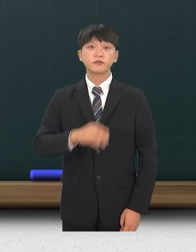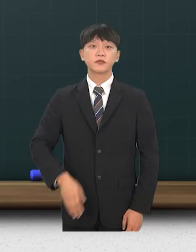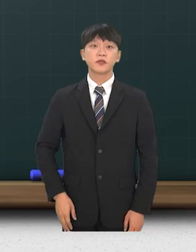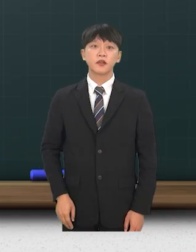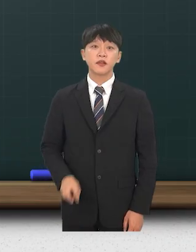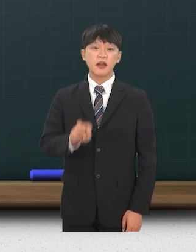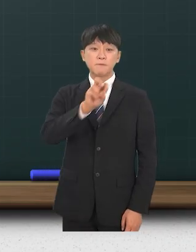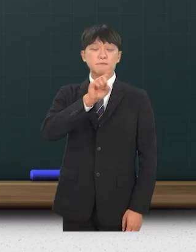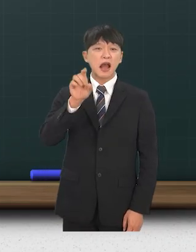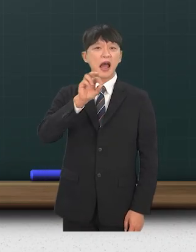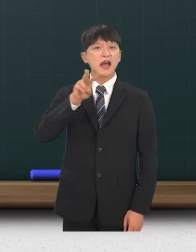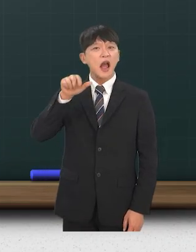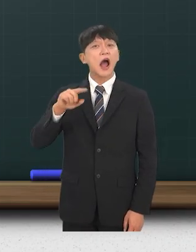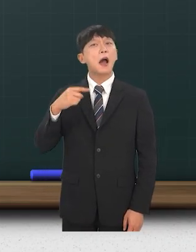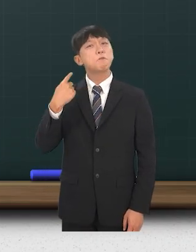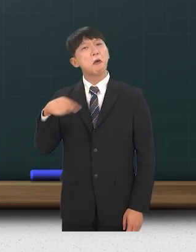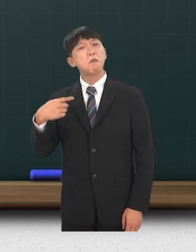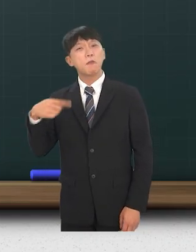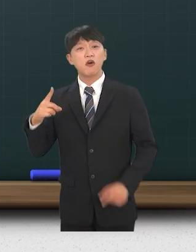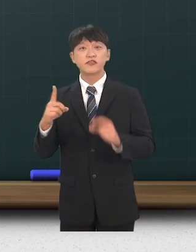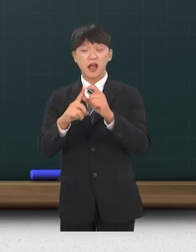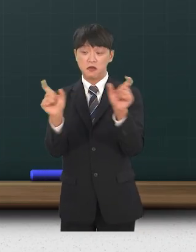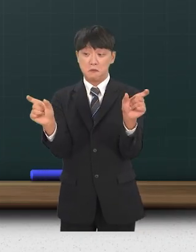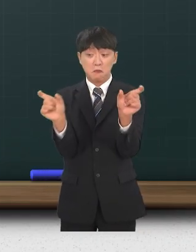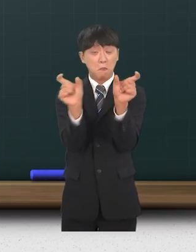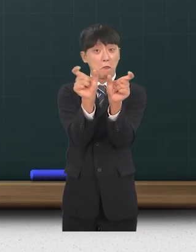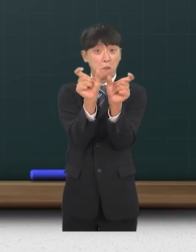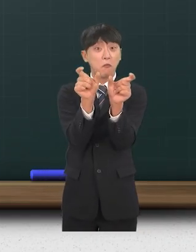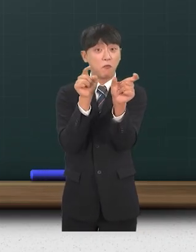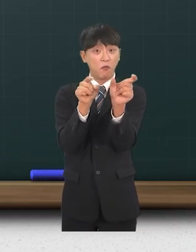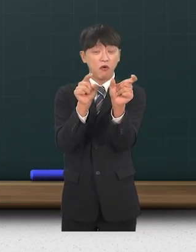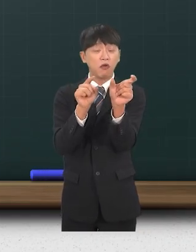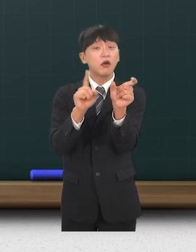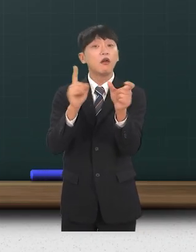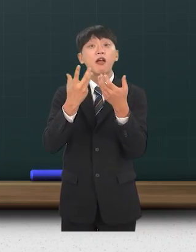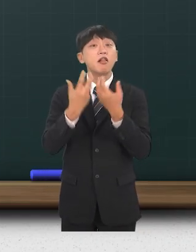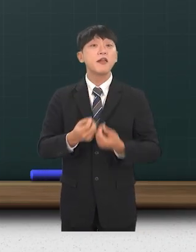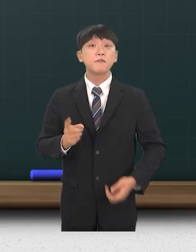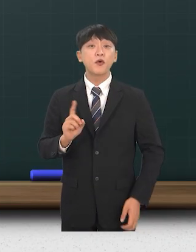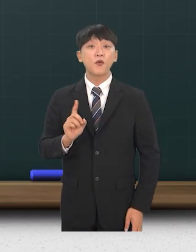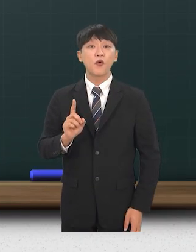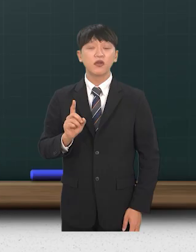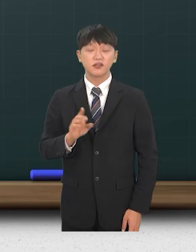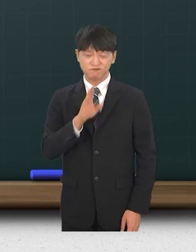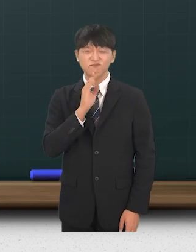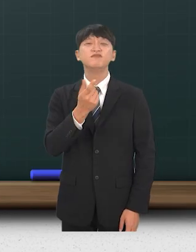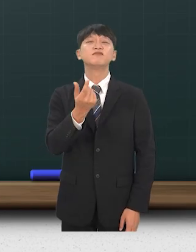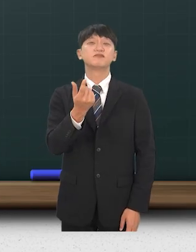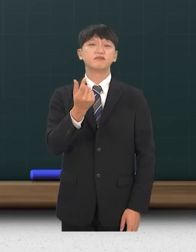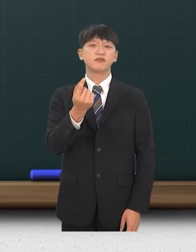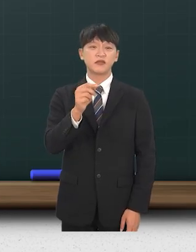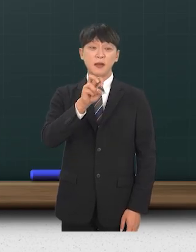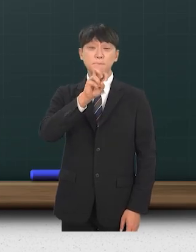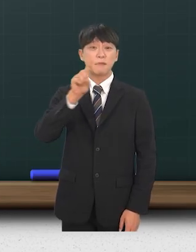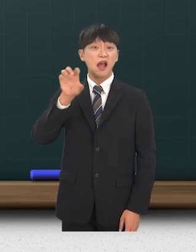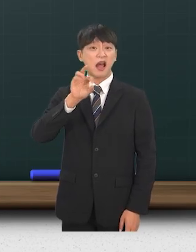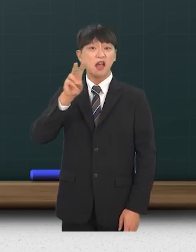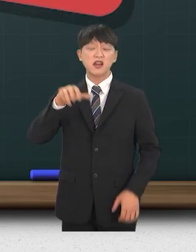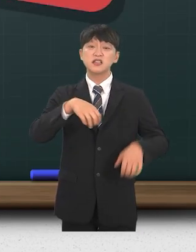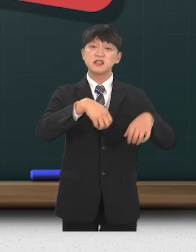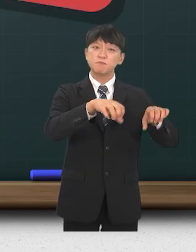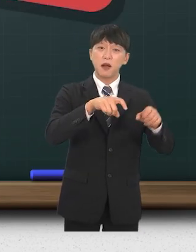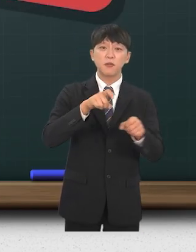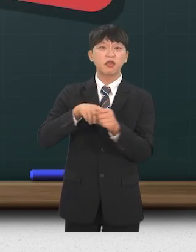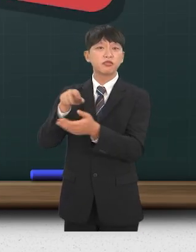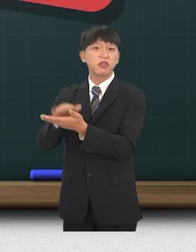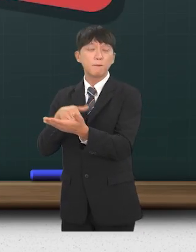않나요? 마약이라는 단어를 붙여 그 의미를 극대화하는 단어, 어떤 게 있을까요? 맞습니다. 마약 김밥,